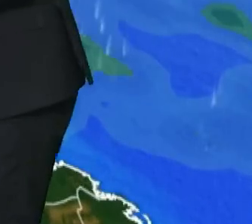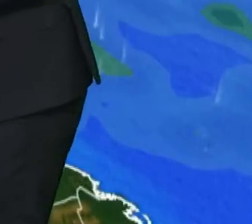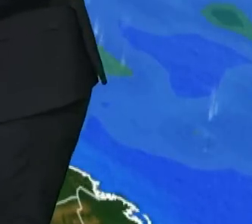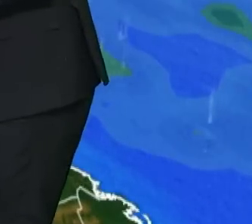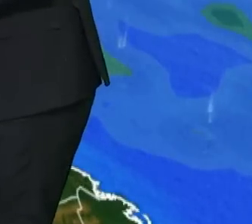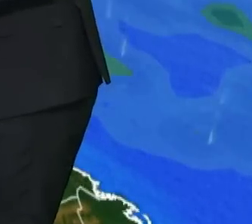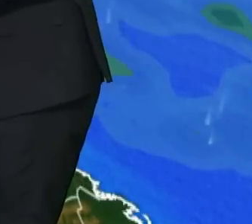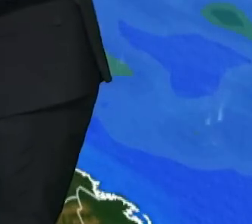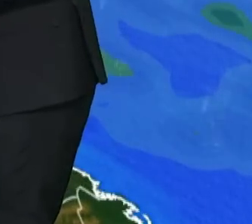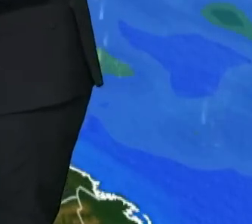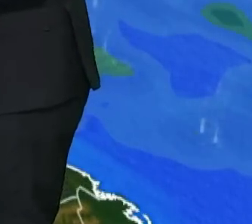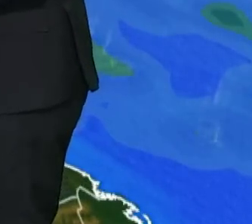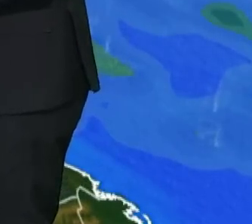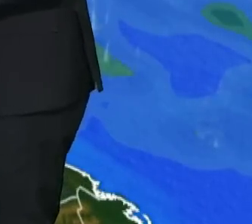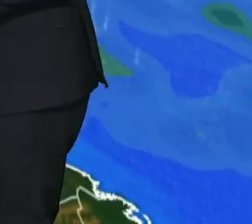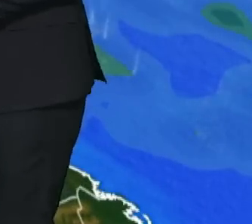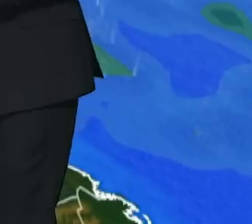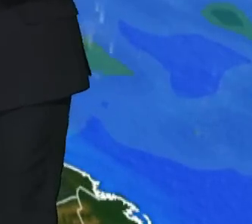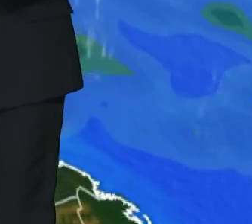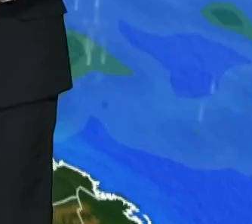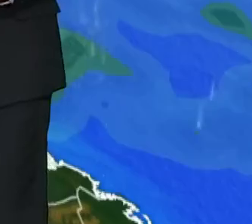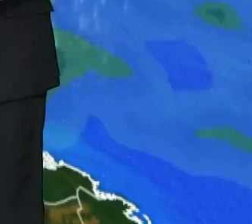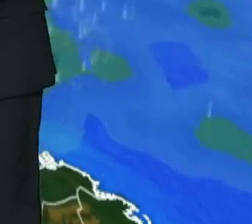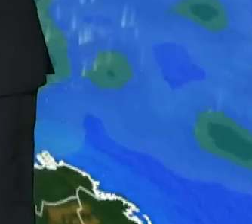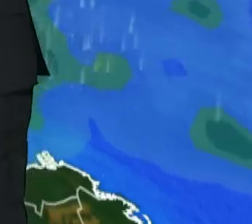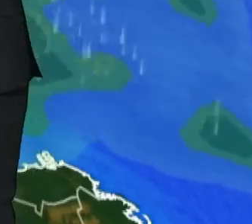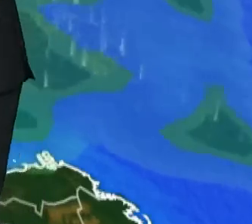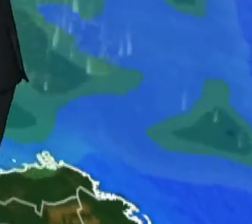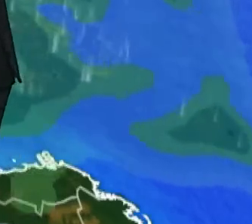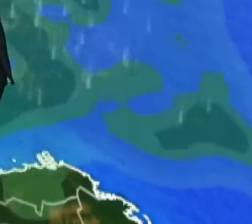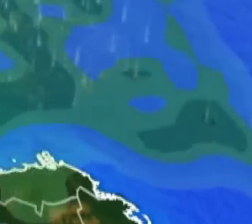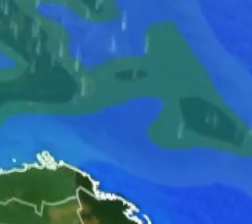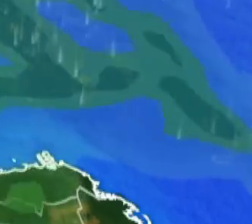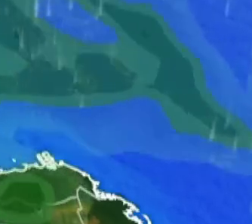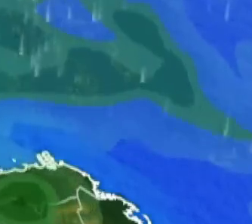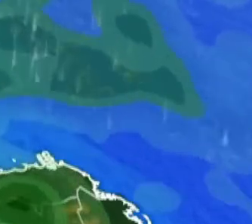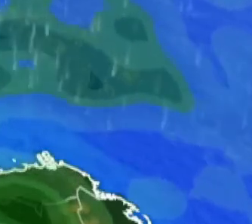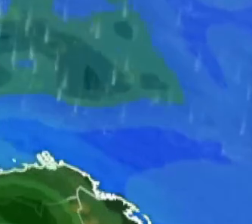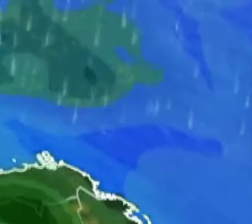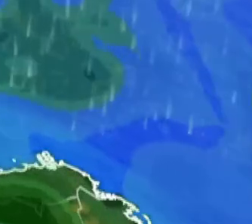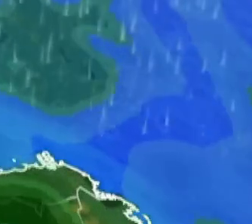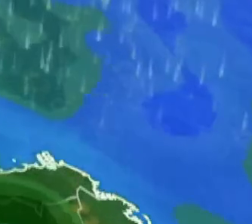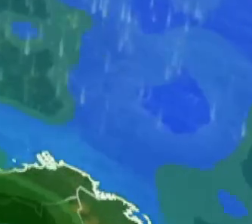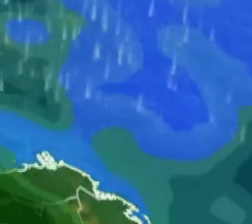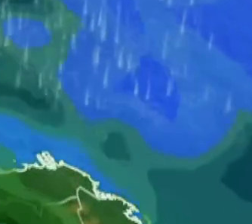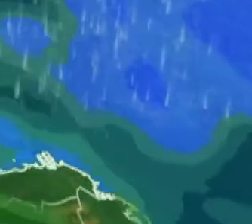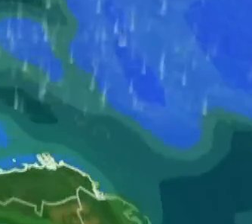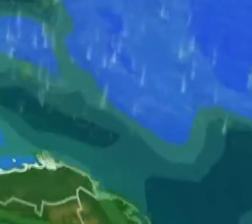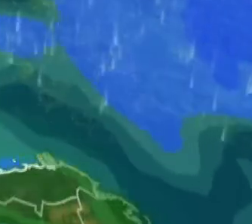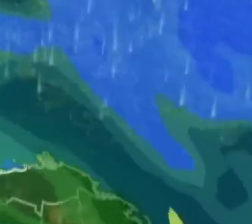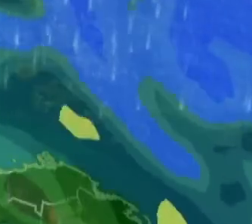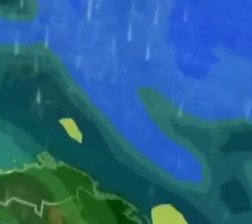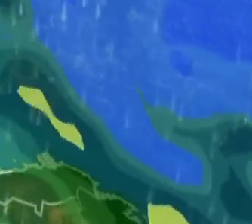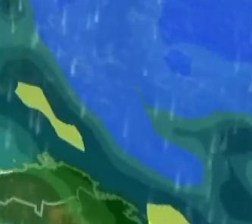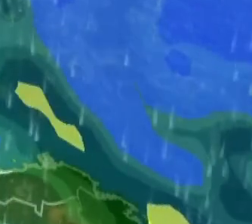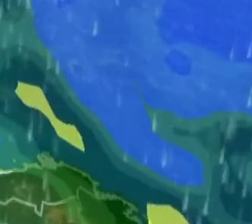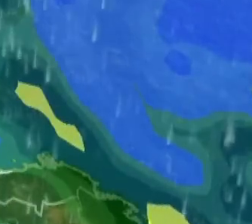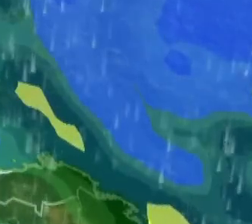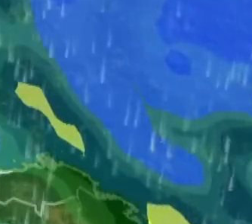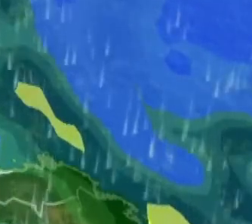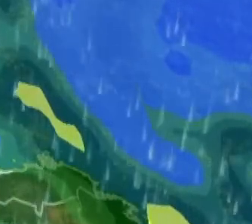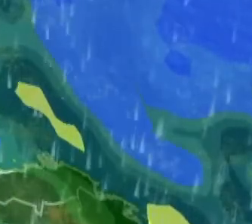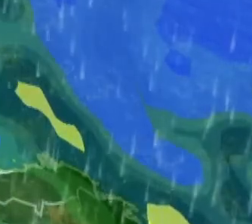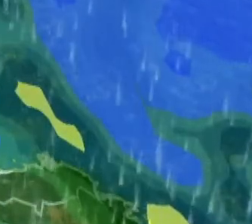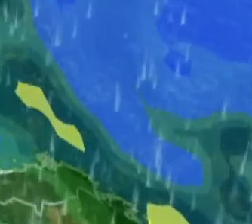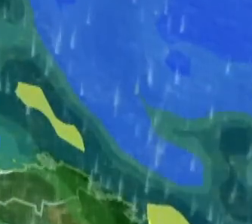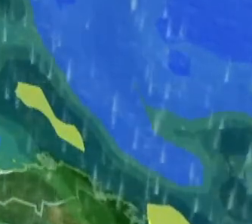sa Bicol Region umaga pa lamang. Sa tanghali, meron na rin mga pag-ulan hanggang hapon po yan dito sa Ilocos Region, sa May Abra,